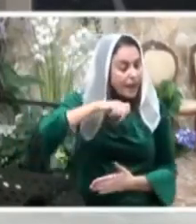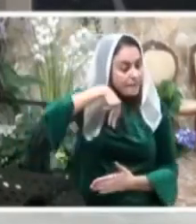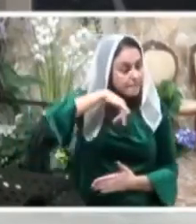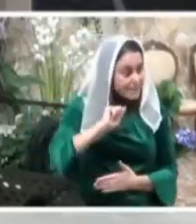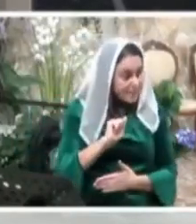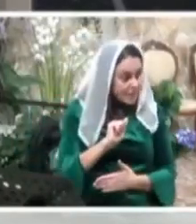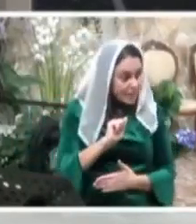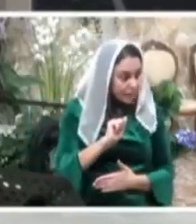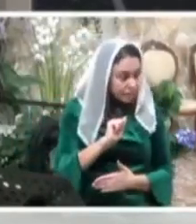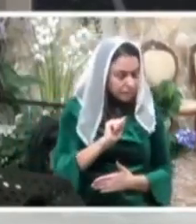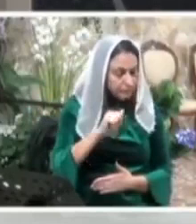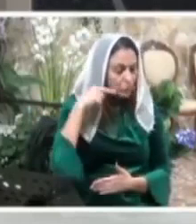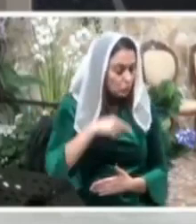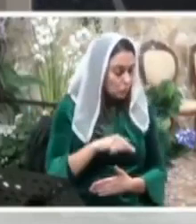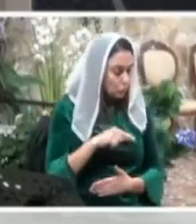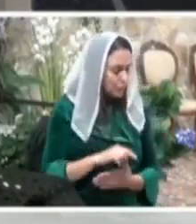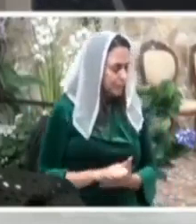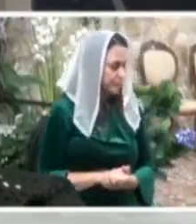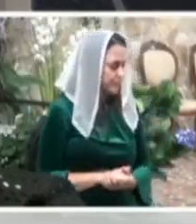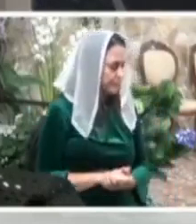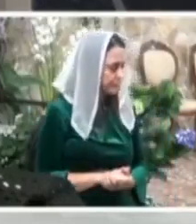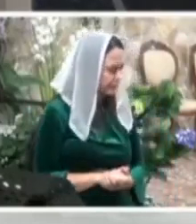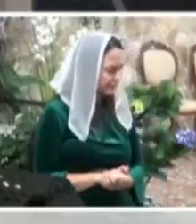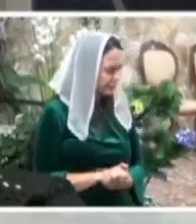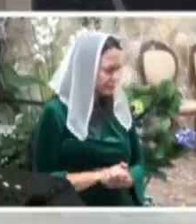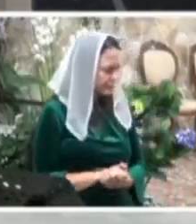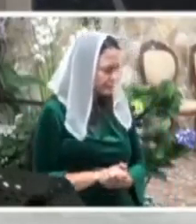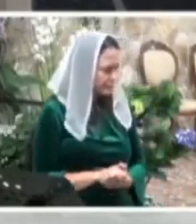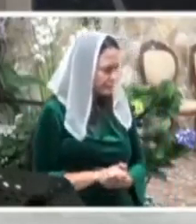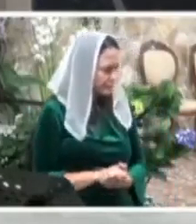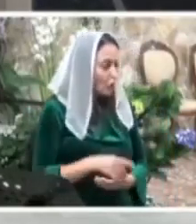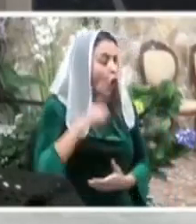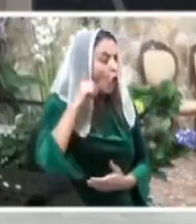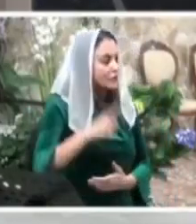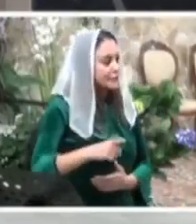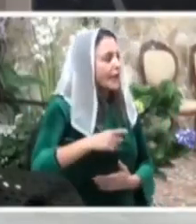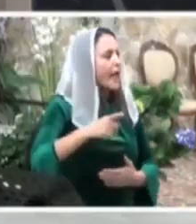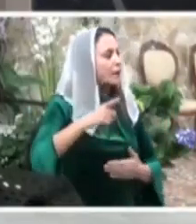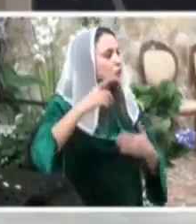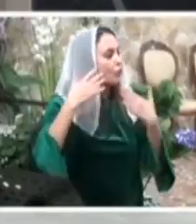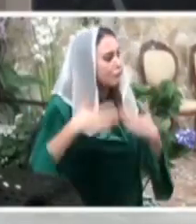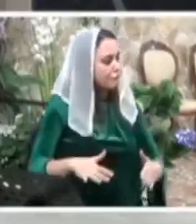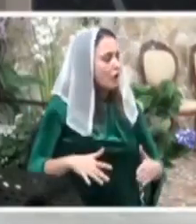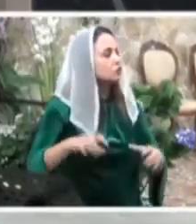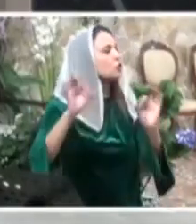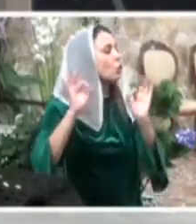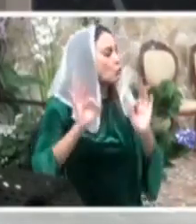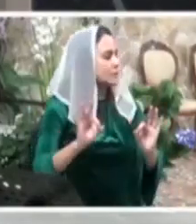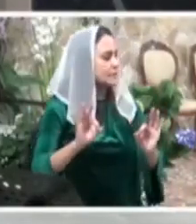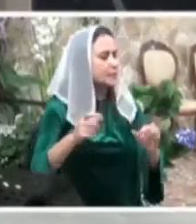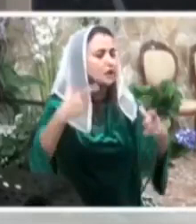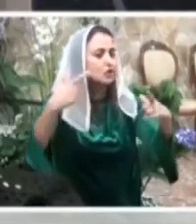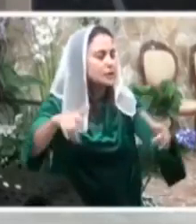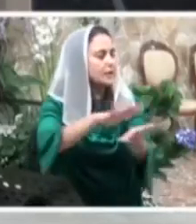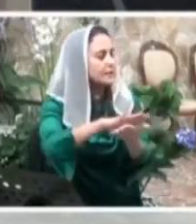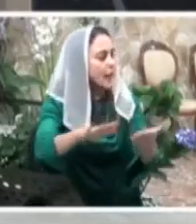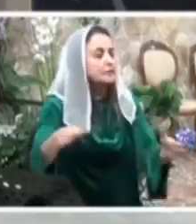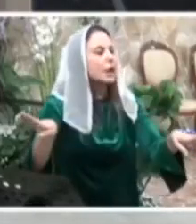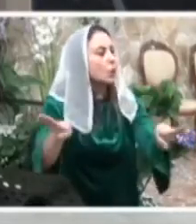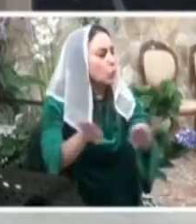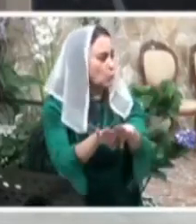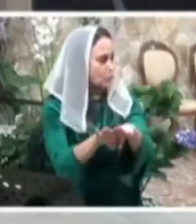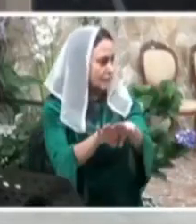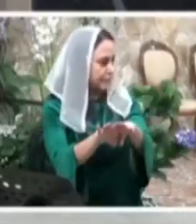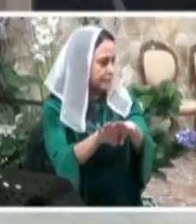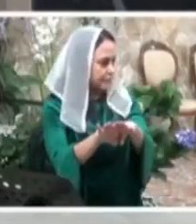questo episodio, vorrei prendere spunto, fratelli, per porci delle domande stasera.